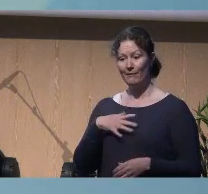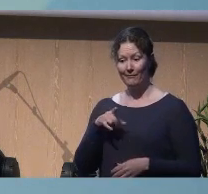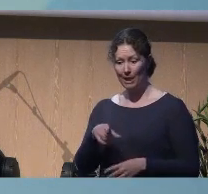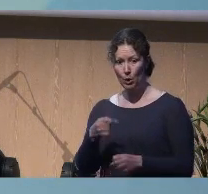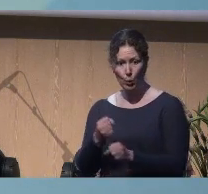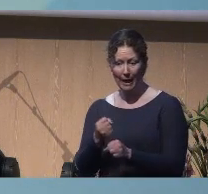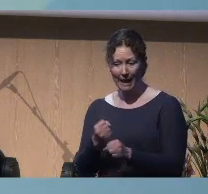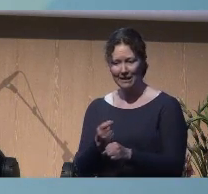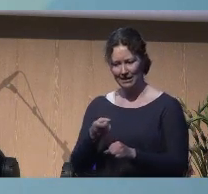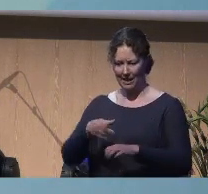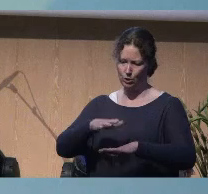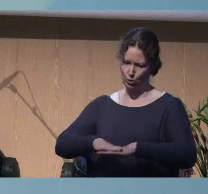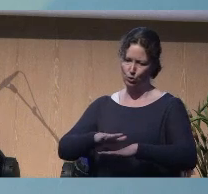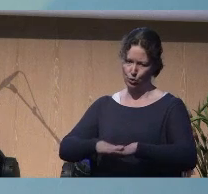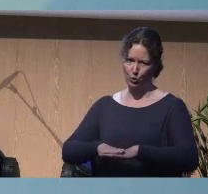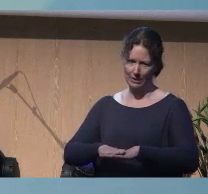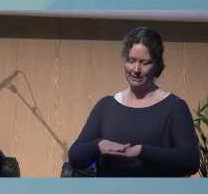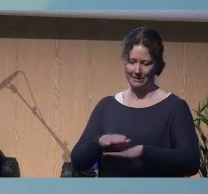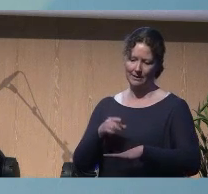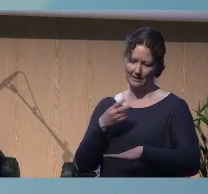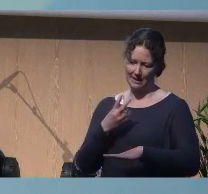Jeg vil grunnleggende sett ha håp.